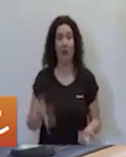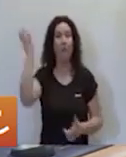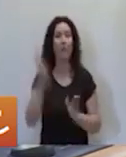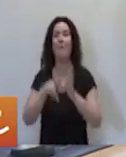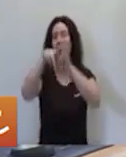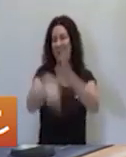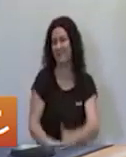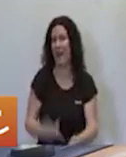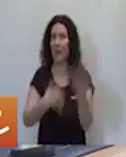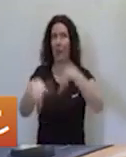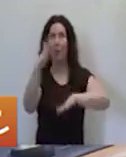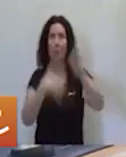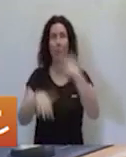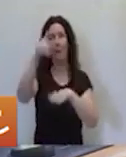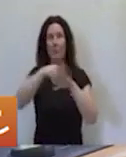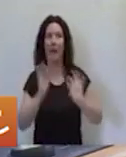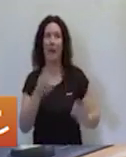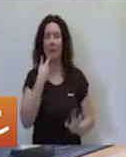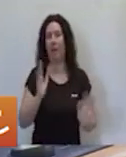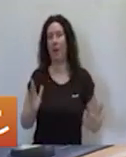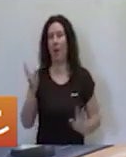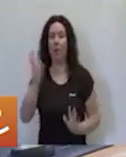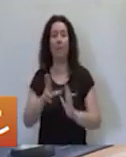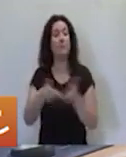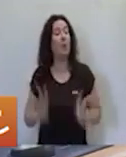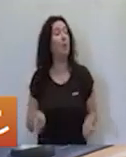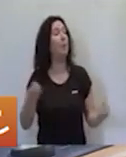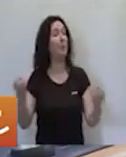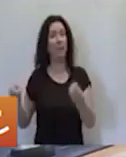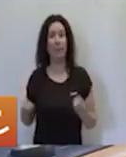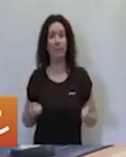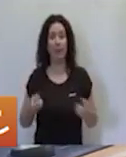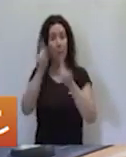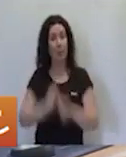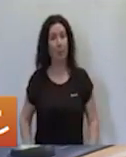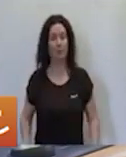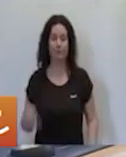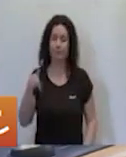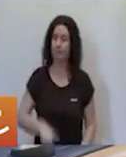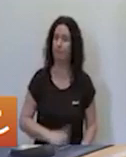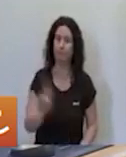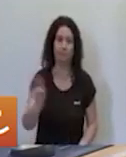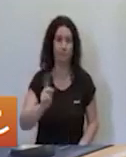nivell absolutament insostenible. Avui no ens mereixíem, especialment els seus diputats,